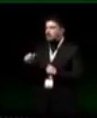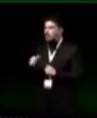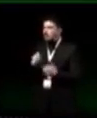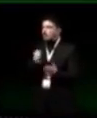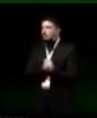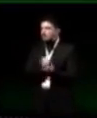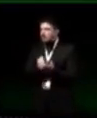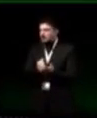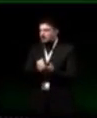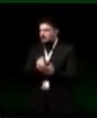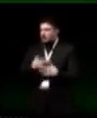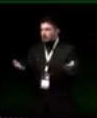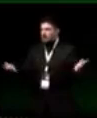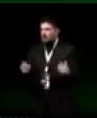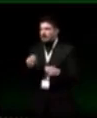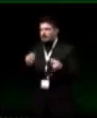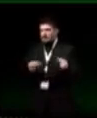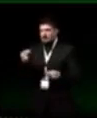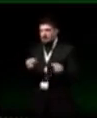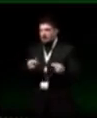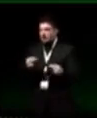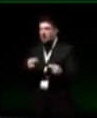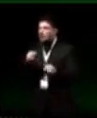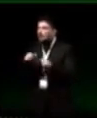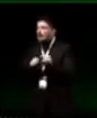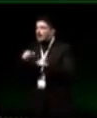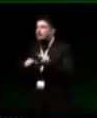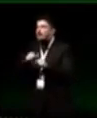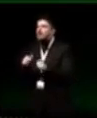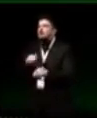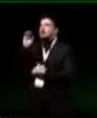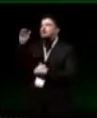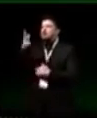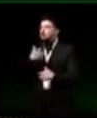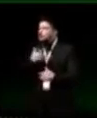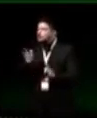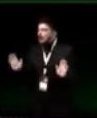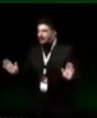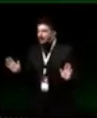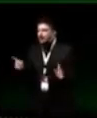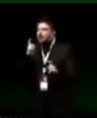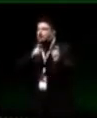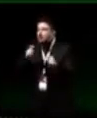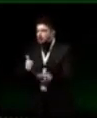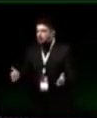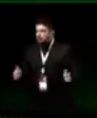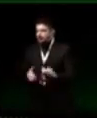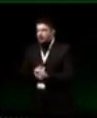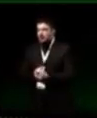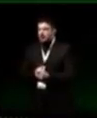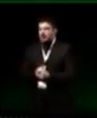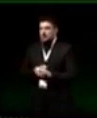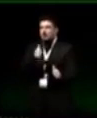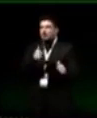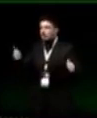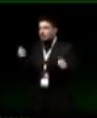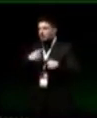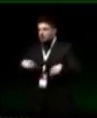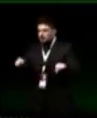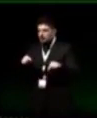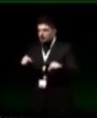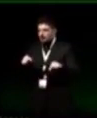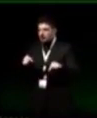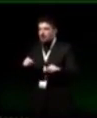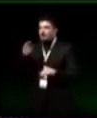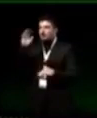riguarda un cambiamento culturale che nei prossimi anni ci sarà, appunto, non è in discussione. Ciascuno di noi, ce lo auguriamo, sarà in